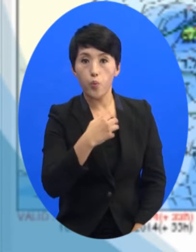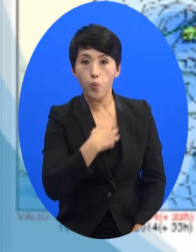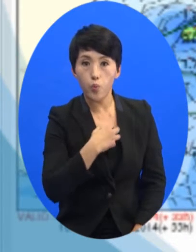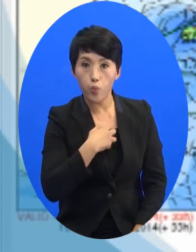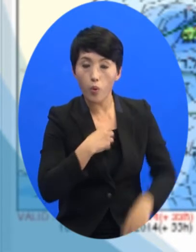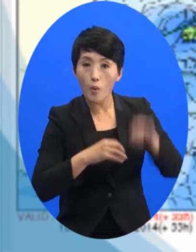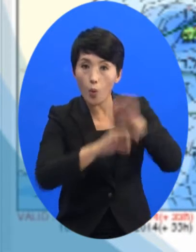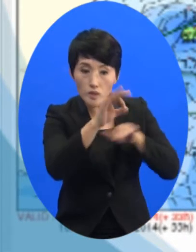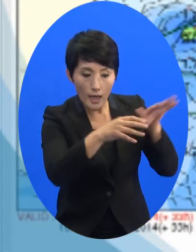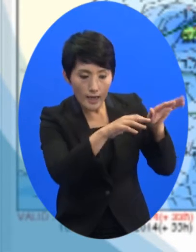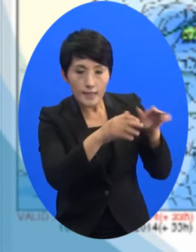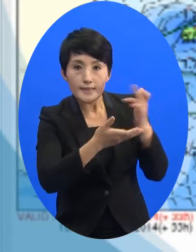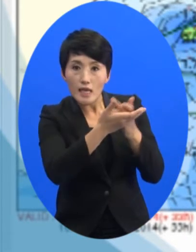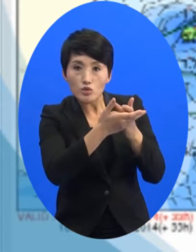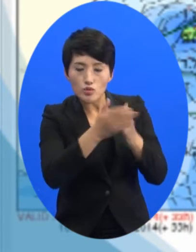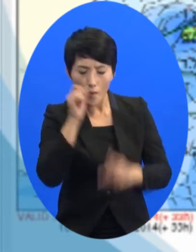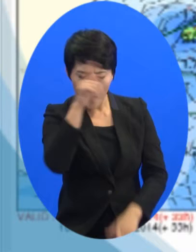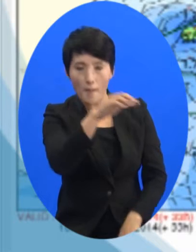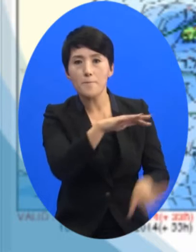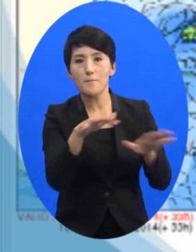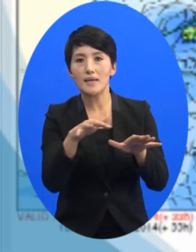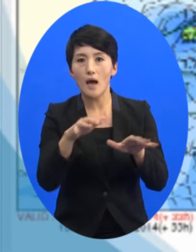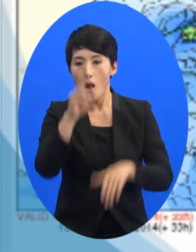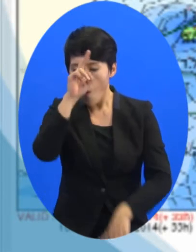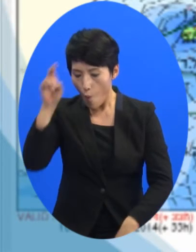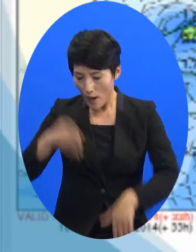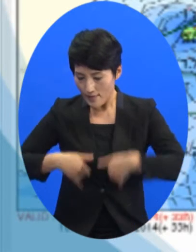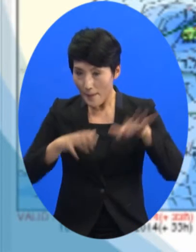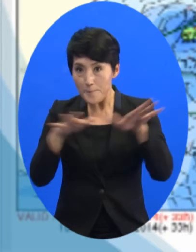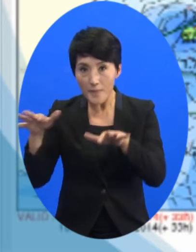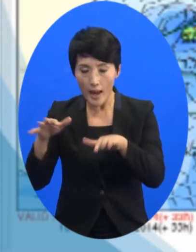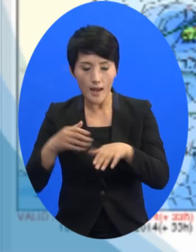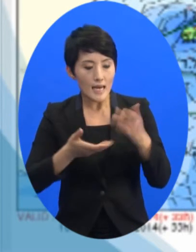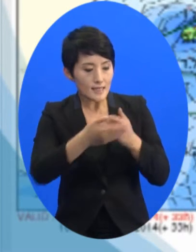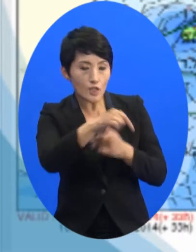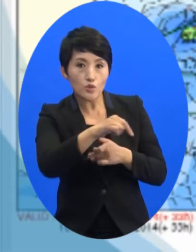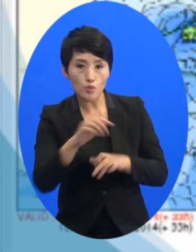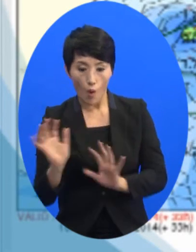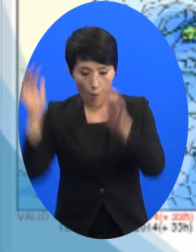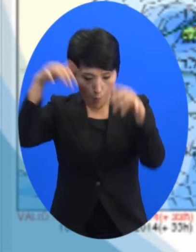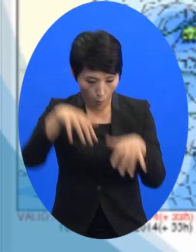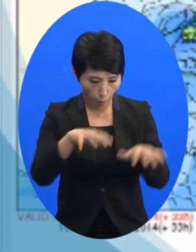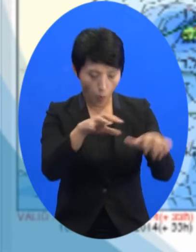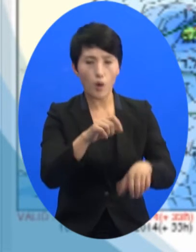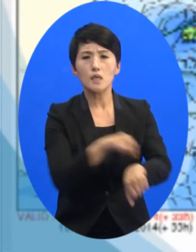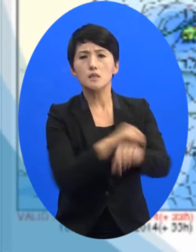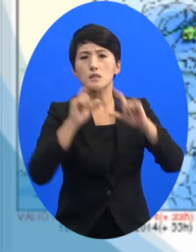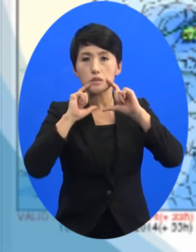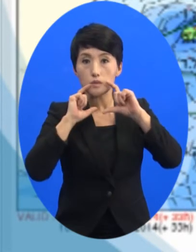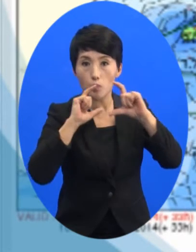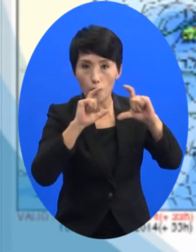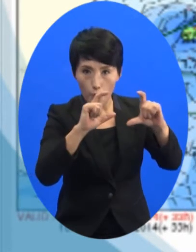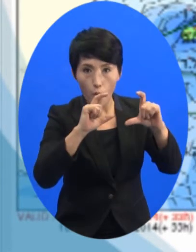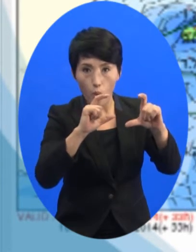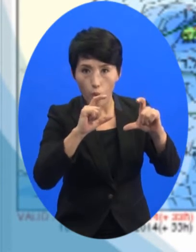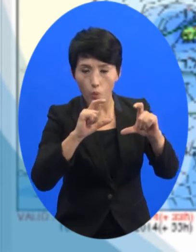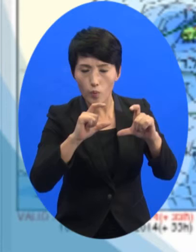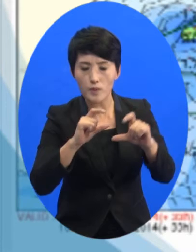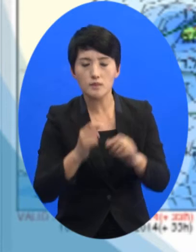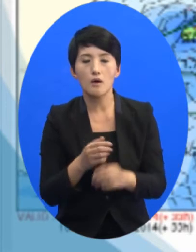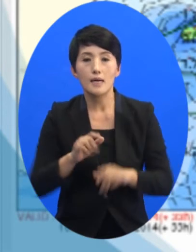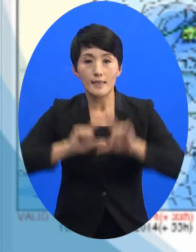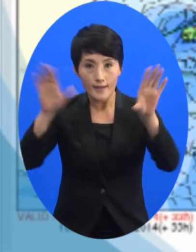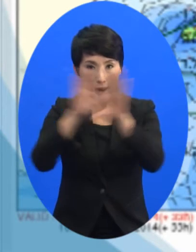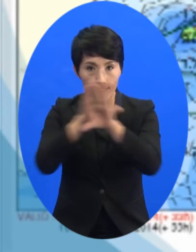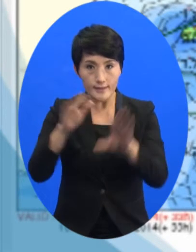오전에는 제주도 남쪽 먼바다, 오후에는 남해 먼바다와 제주도 앞바다에 풍란특보가 발표될 가능성이 높으니 앞으로